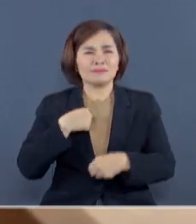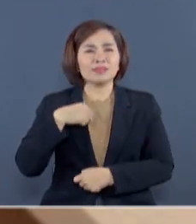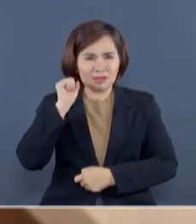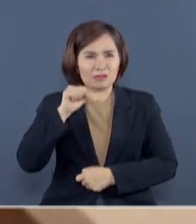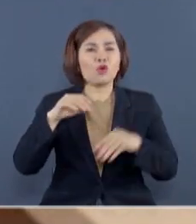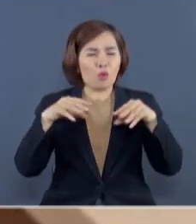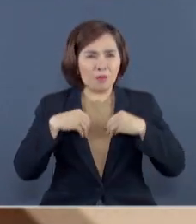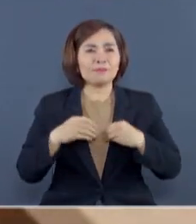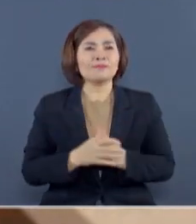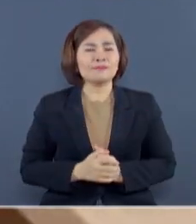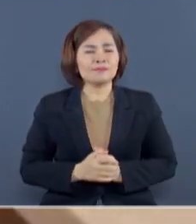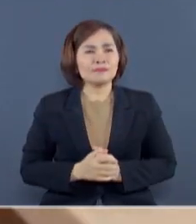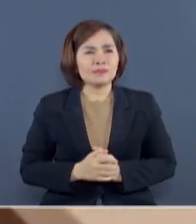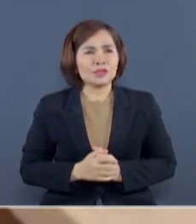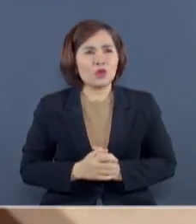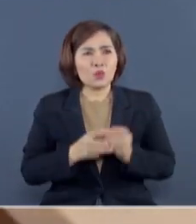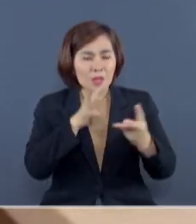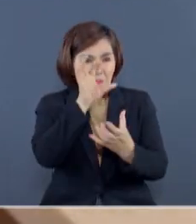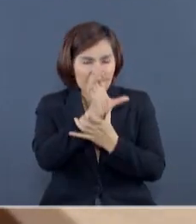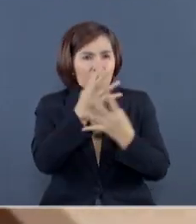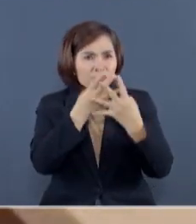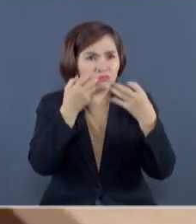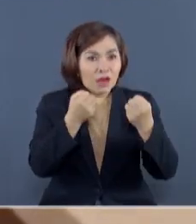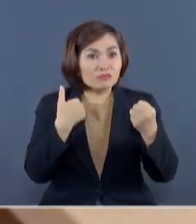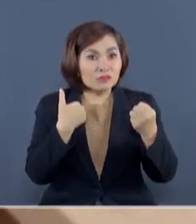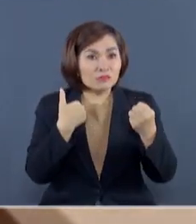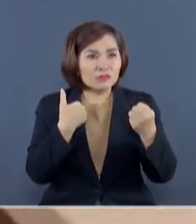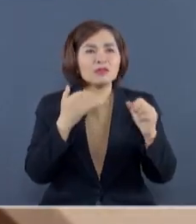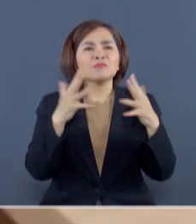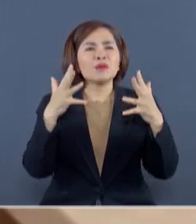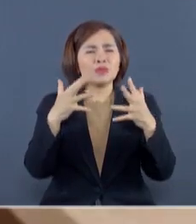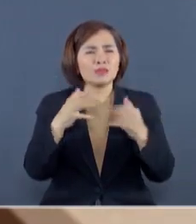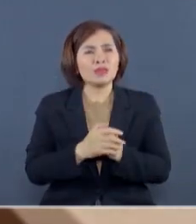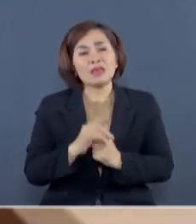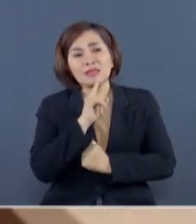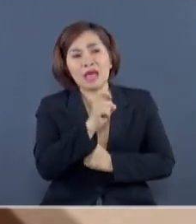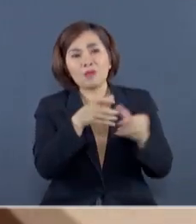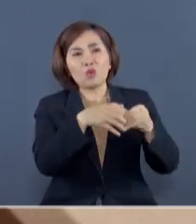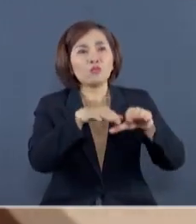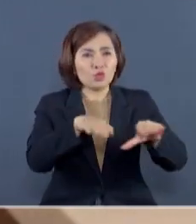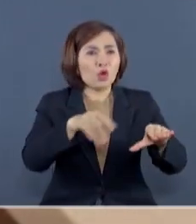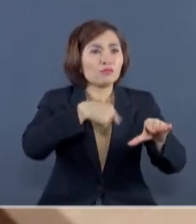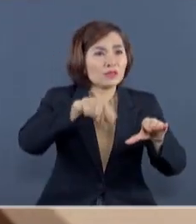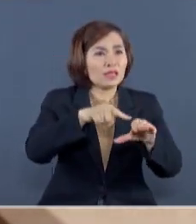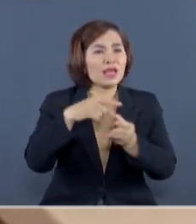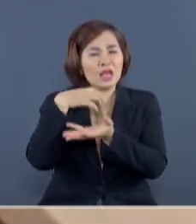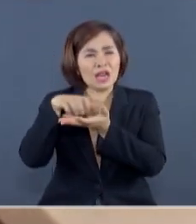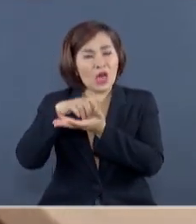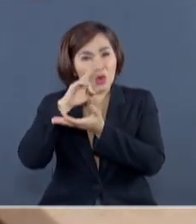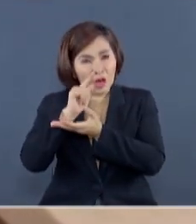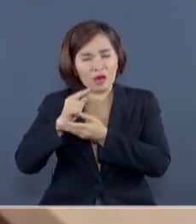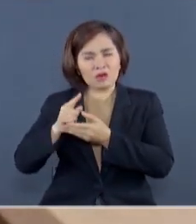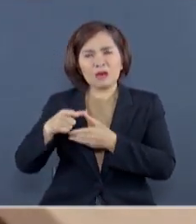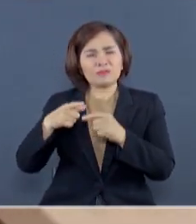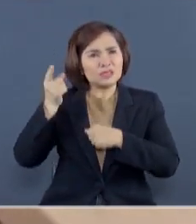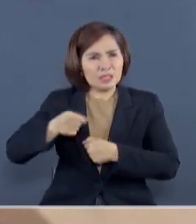ค่ะ แล้วมีการกักขังหน่วงเหนียวอย่างที ่ไม่มีค่ะต้องย้อนกลับไปถามน้องเองว่าน้องให้ข่าวเป็นตามข้อเท็จ